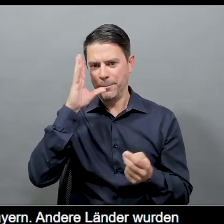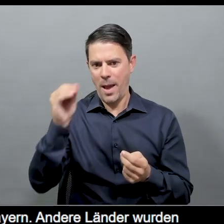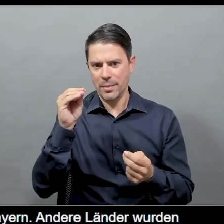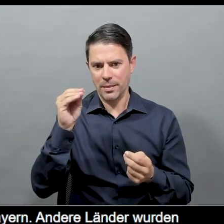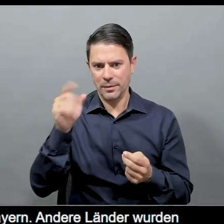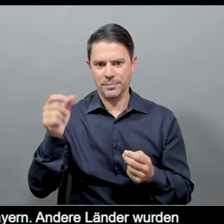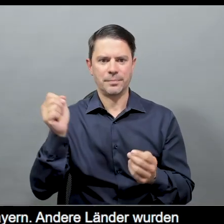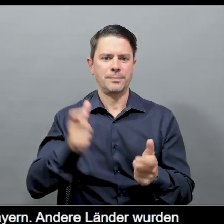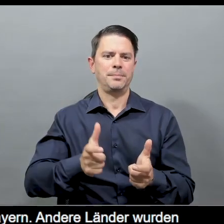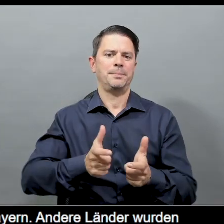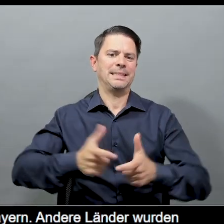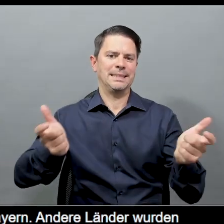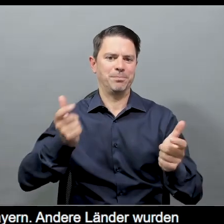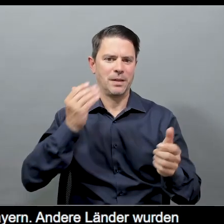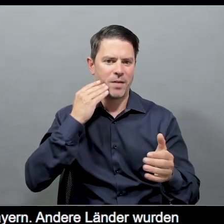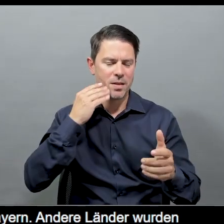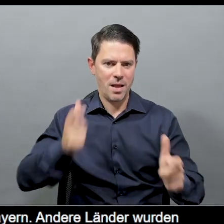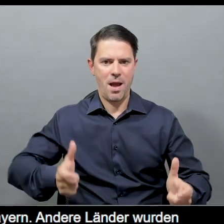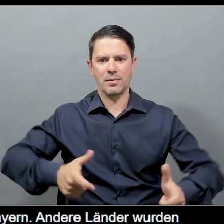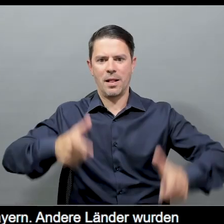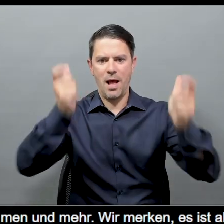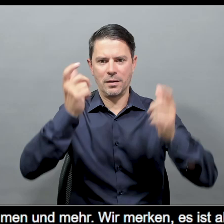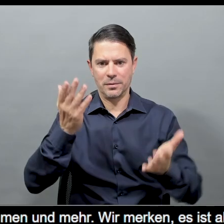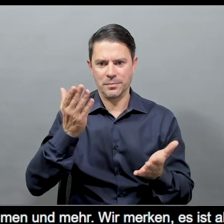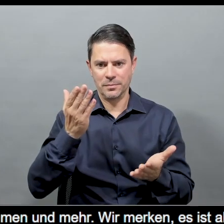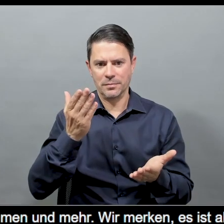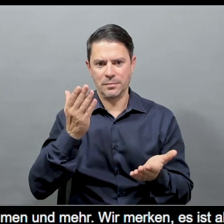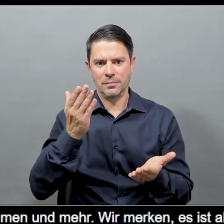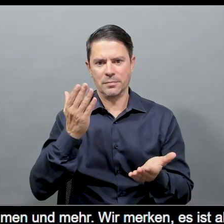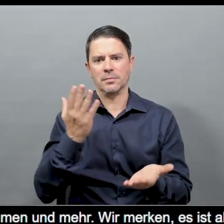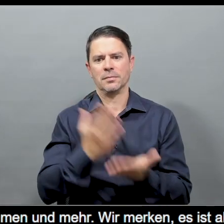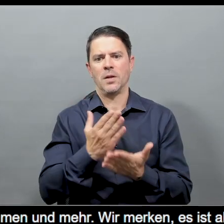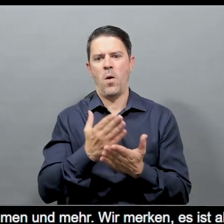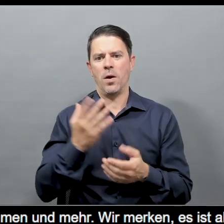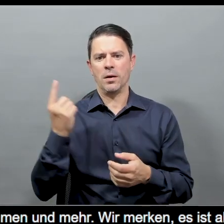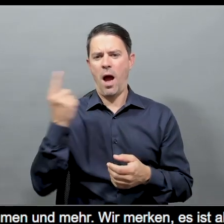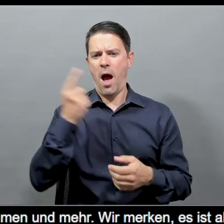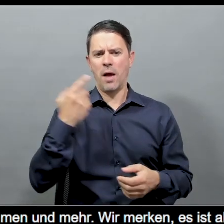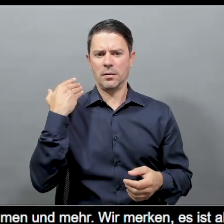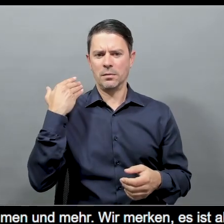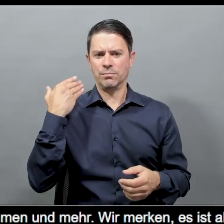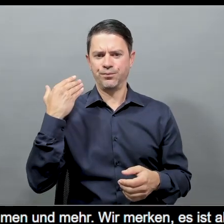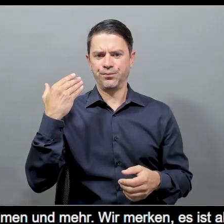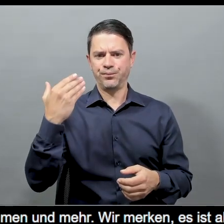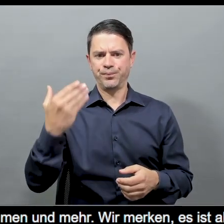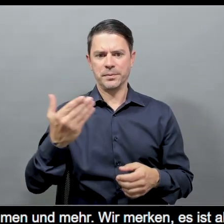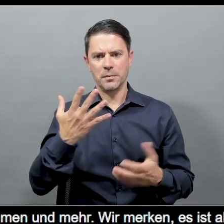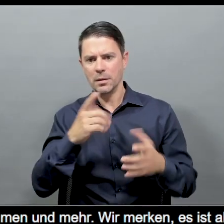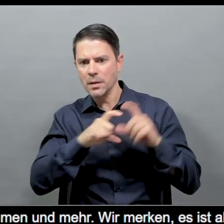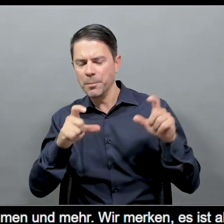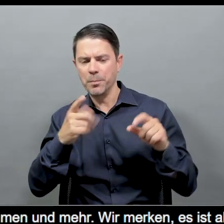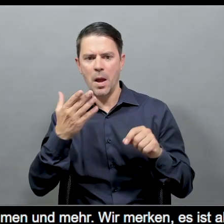Studierende. Leider liegt seit einigen Jahren ein Schatten über dieser Wohnanlage, wenn ich das so sagen darf. Es gab ein schreckliches